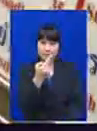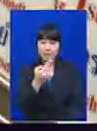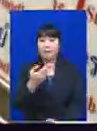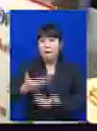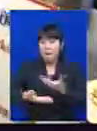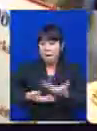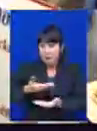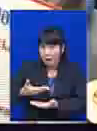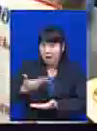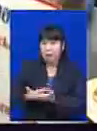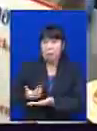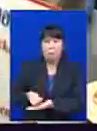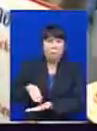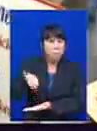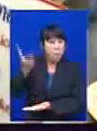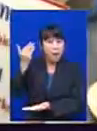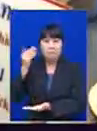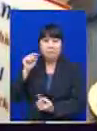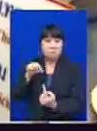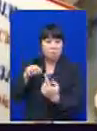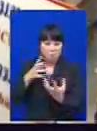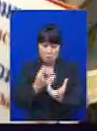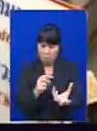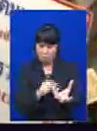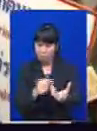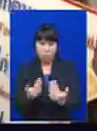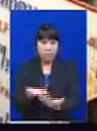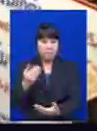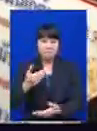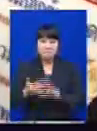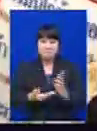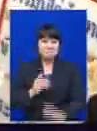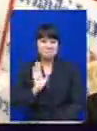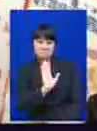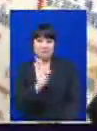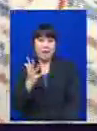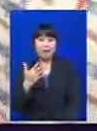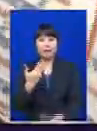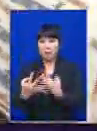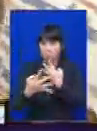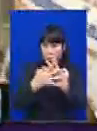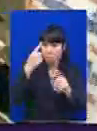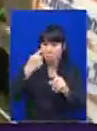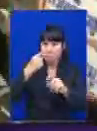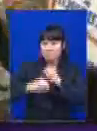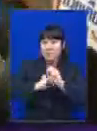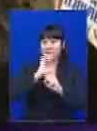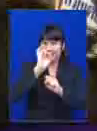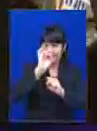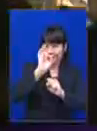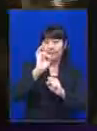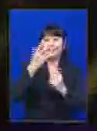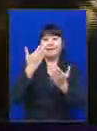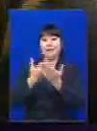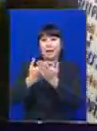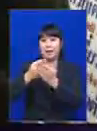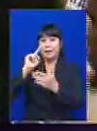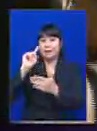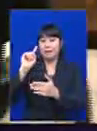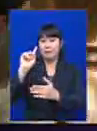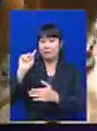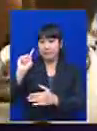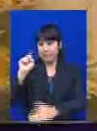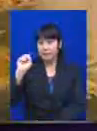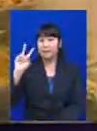สินค้าราคาสูงเกินสมควรกักตุนสินค้าและปฏิเสธการจำหน่ายต้องโทษจำคุก 7ปีปรับไม่เกิน 140,000บาทหรือทั้งจำทั้ง